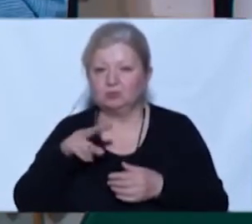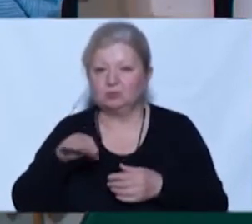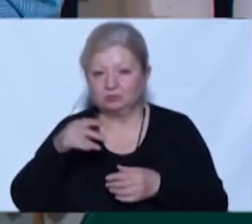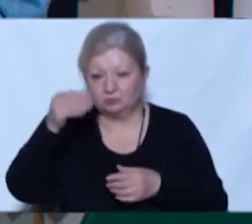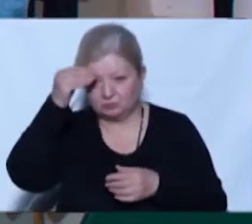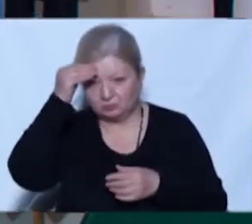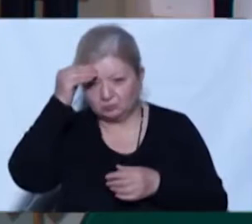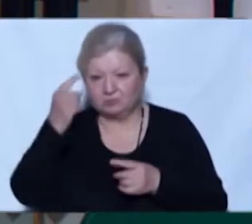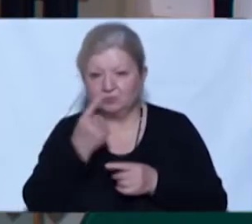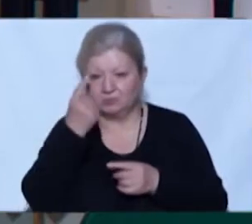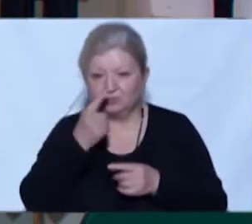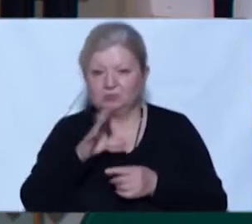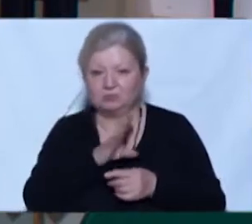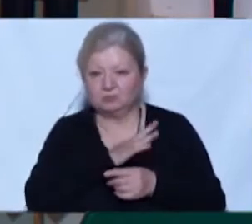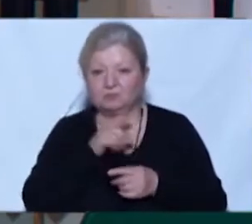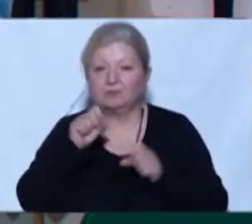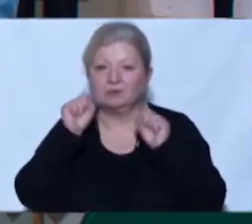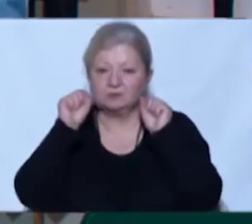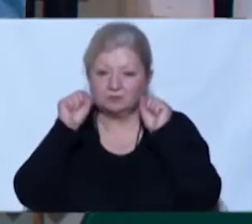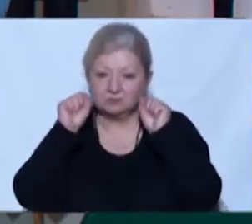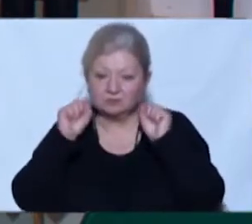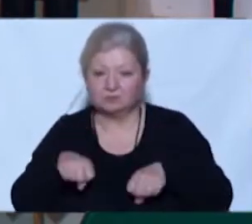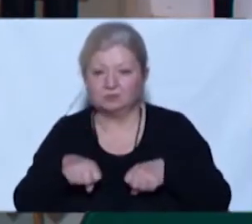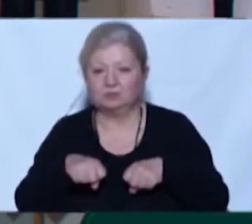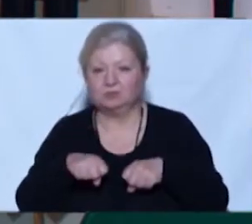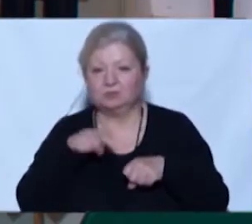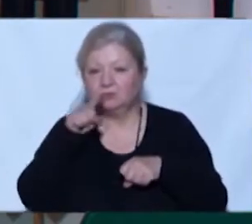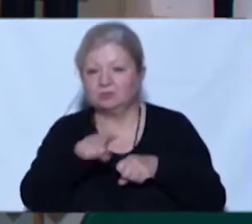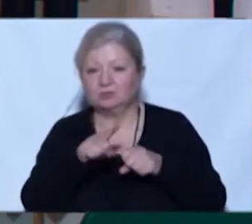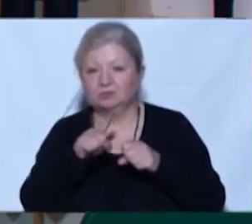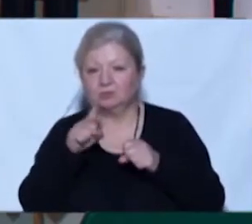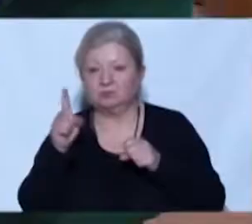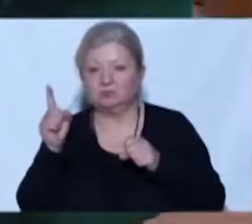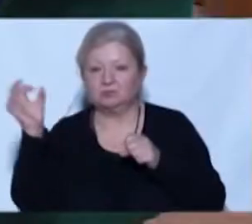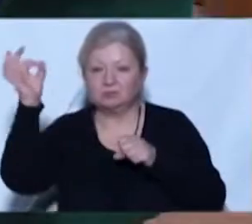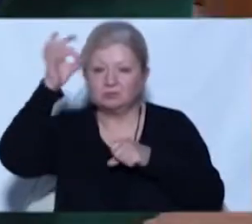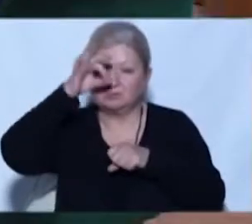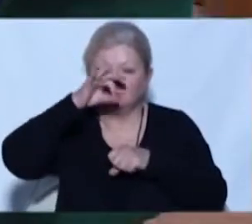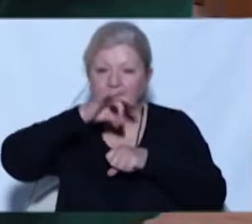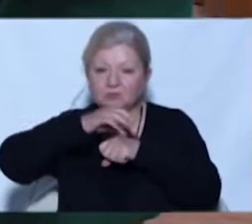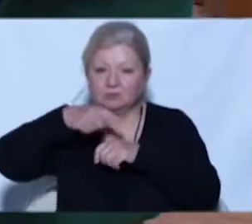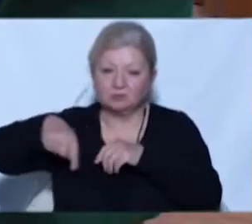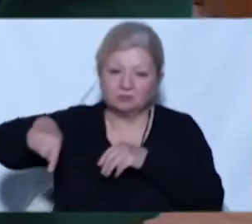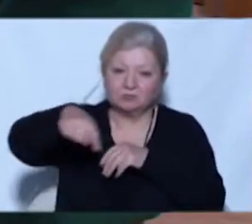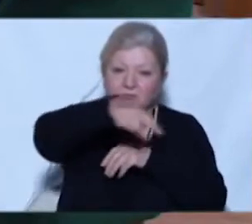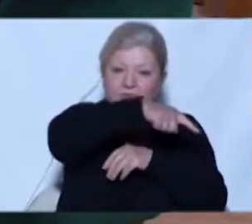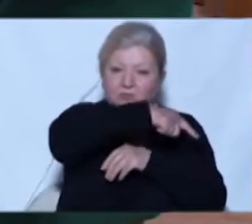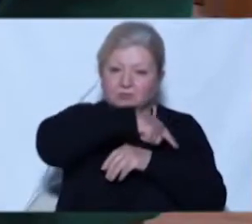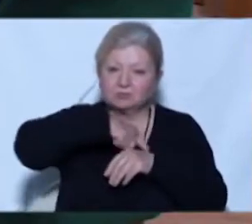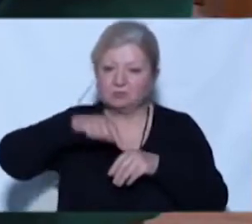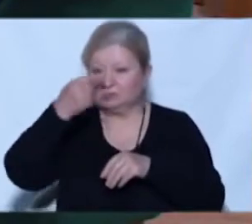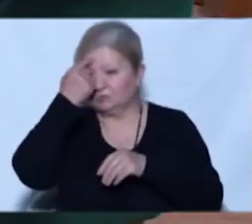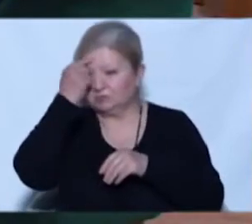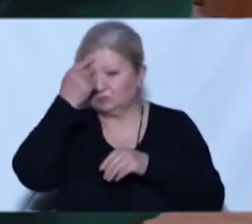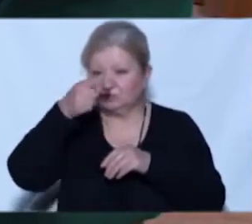ივარაუდა იმდროისათვის პირველად, რომ შესაძლებელი იყო, რომ დასავლეთიდან წასულიყო და ისე მისულიყვნენ